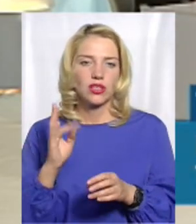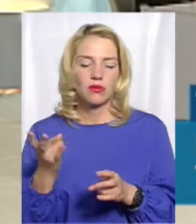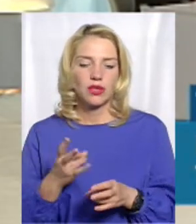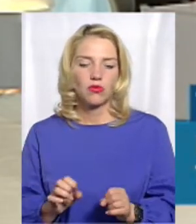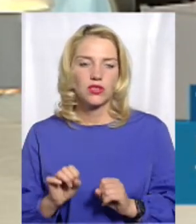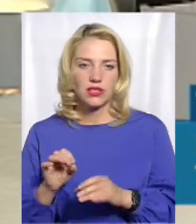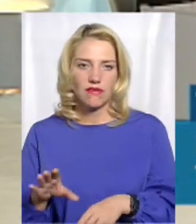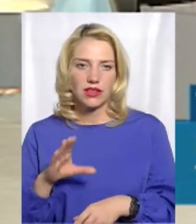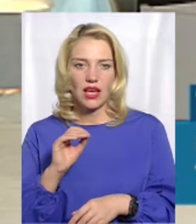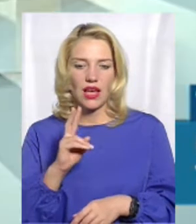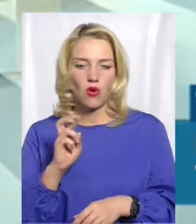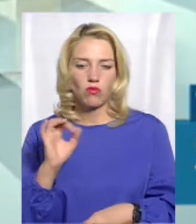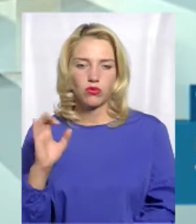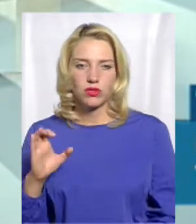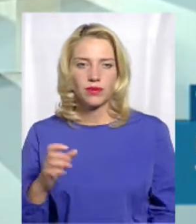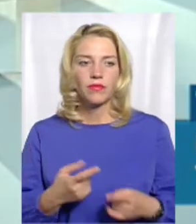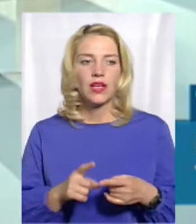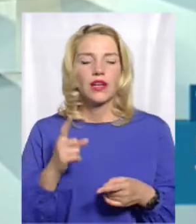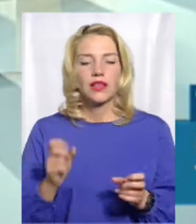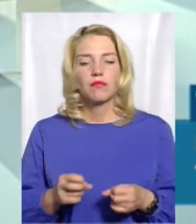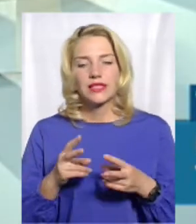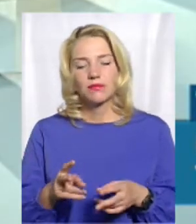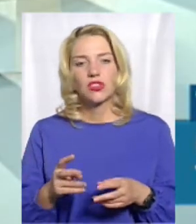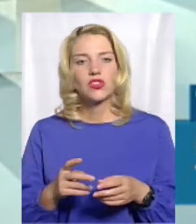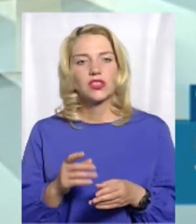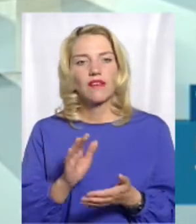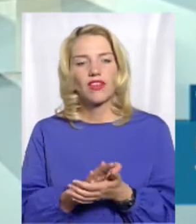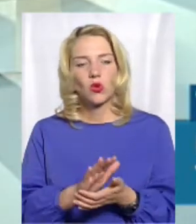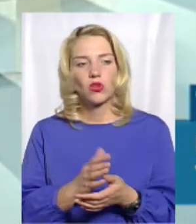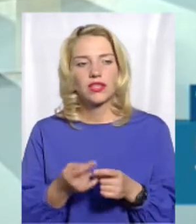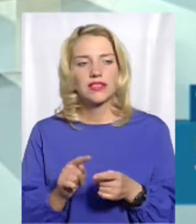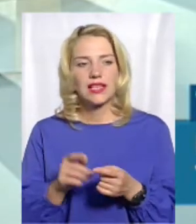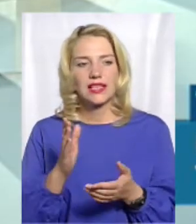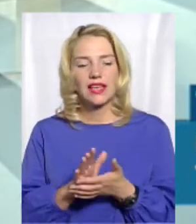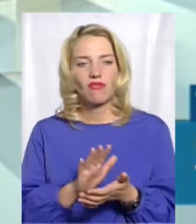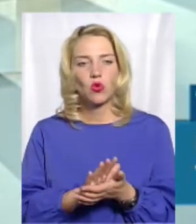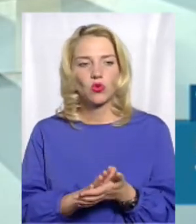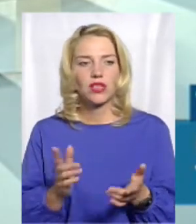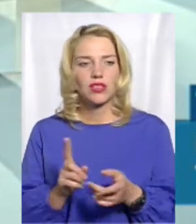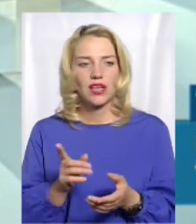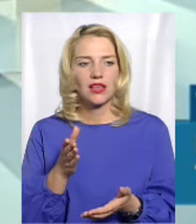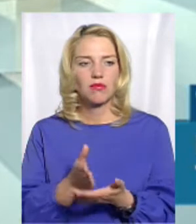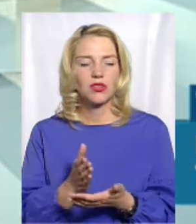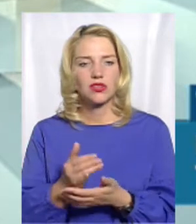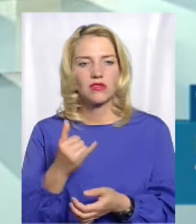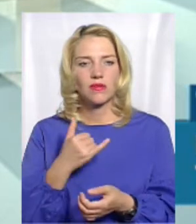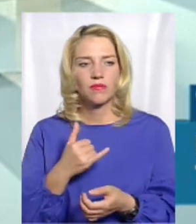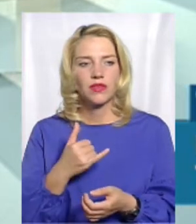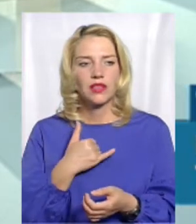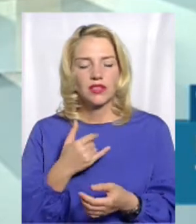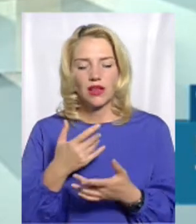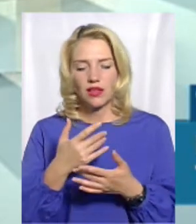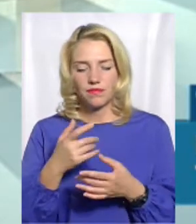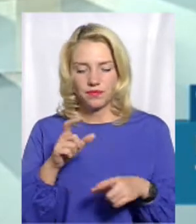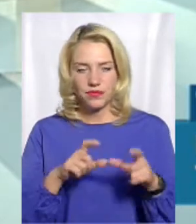до екобусу? Ну, найнебезпечнішим, звісно, є ті відходи, які містять в собі ртуть